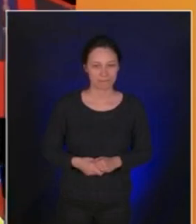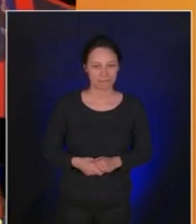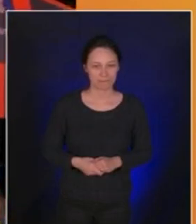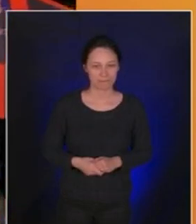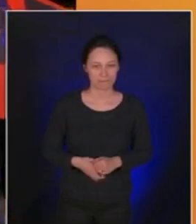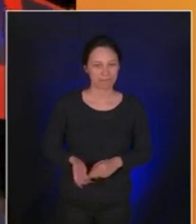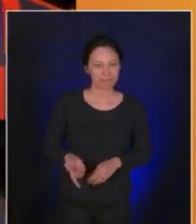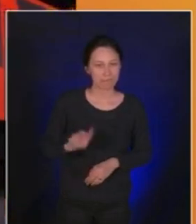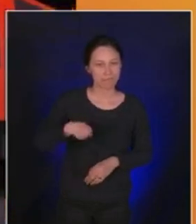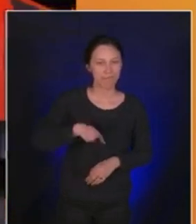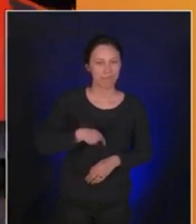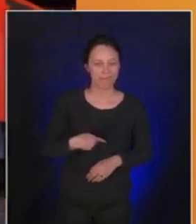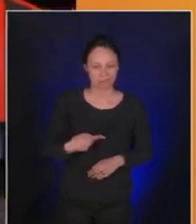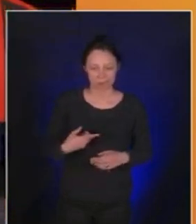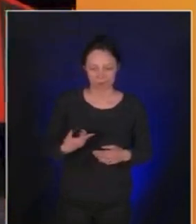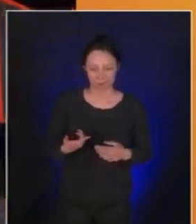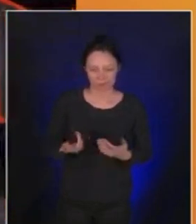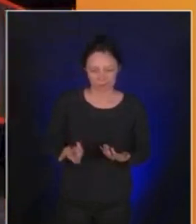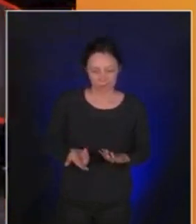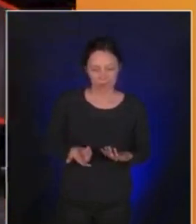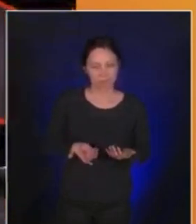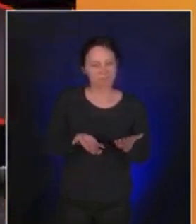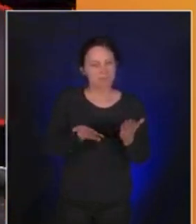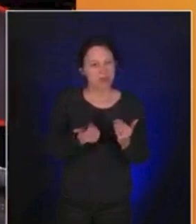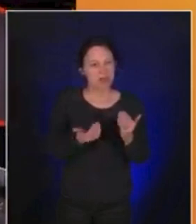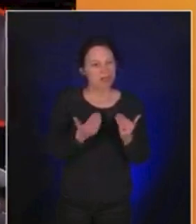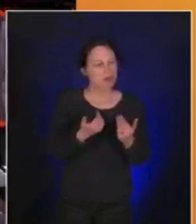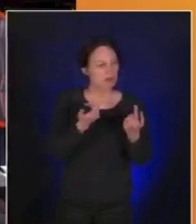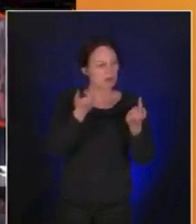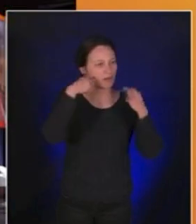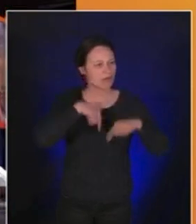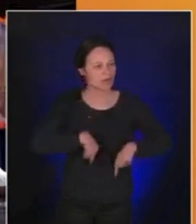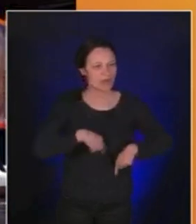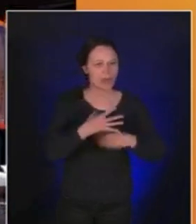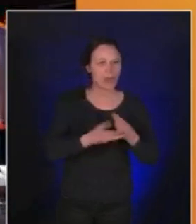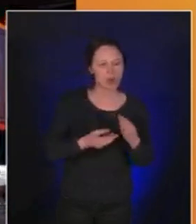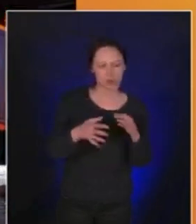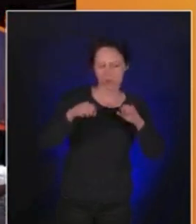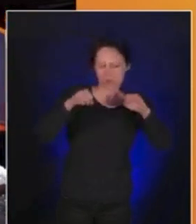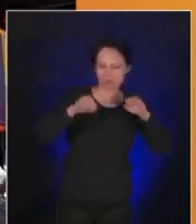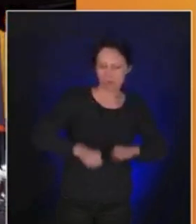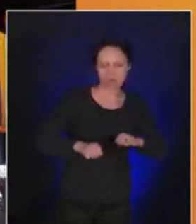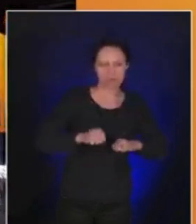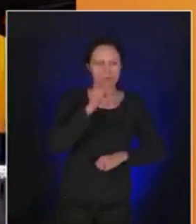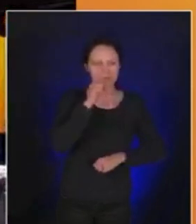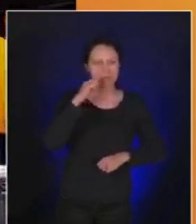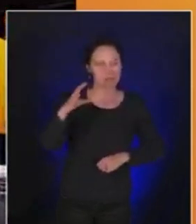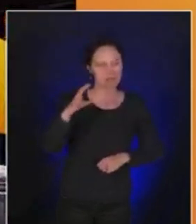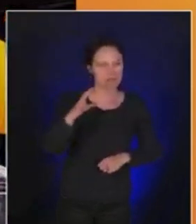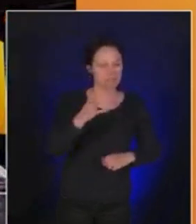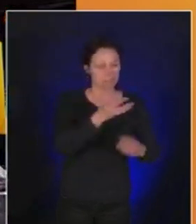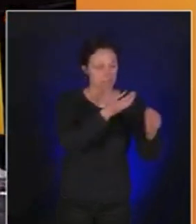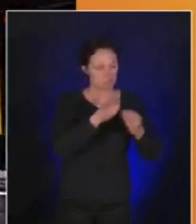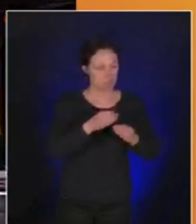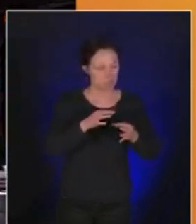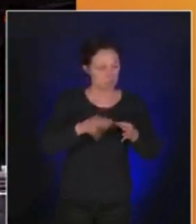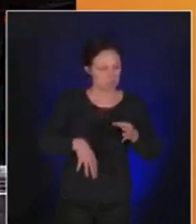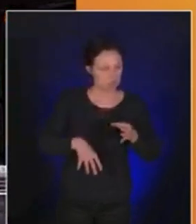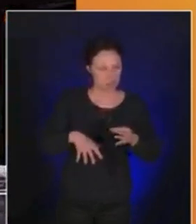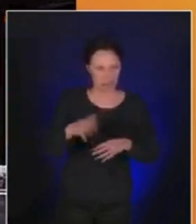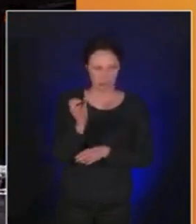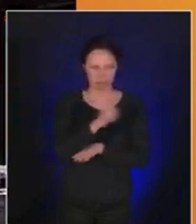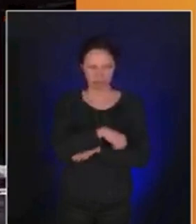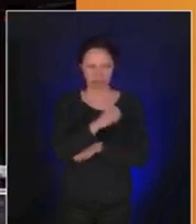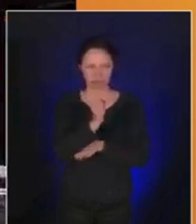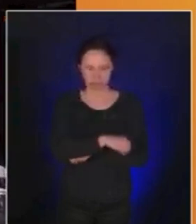Nous n'attendons rien des États et des puissances capitalistes qui ne cherchent que leurs propres intérêts. Nous ne comptons que sur la